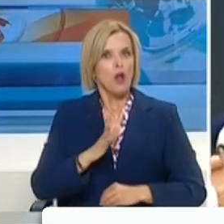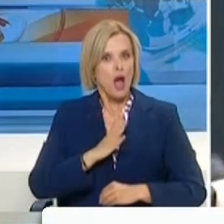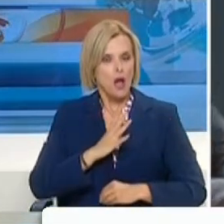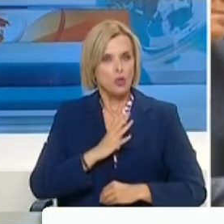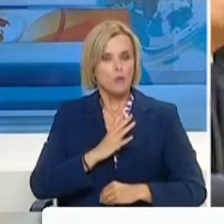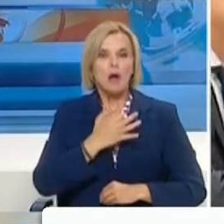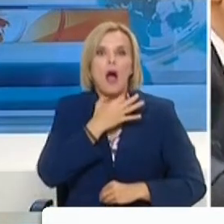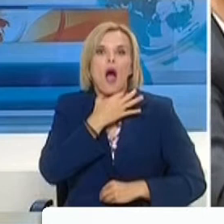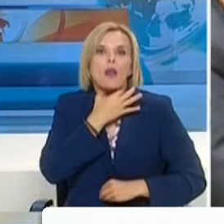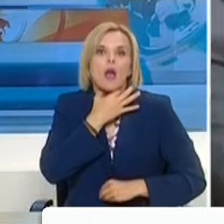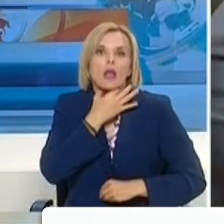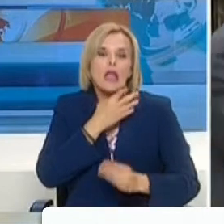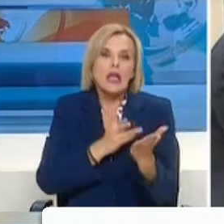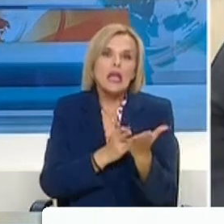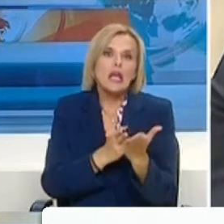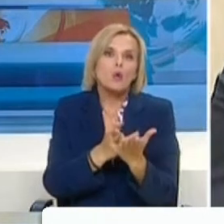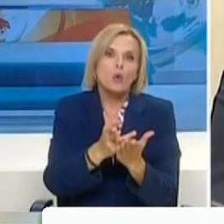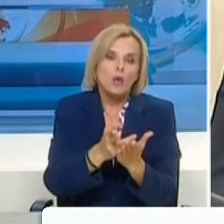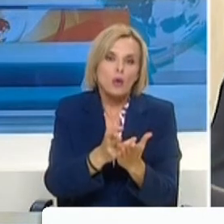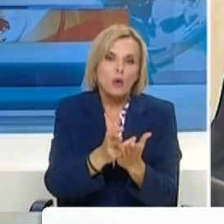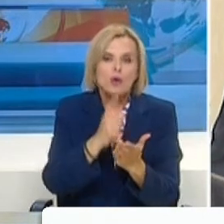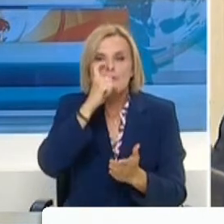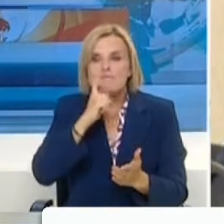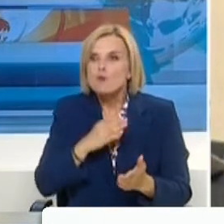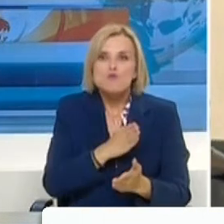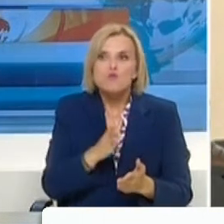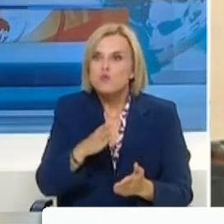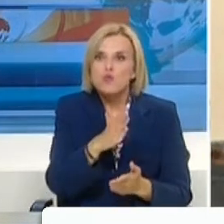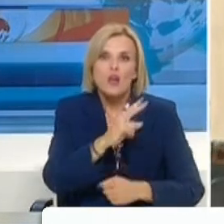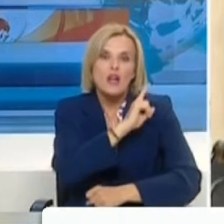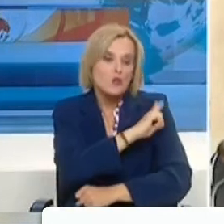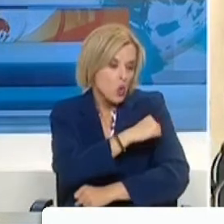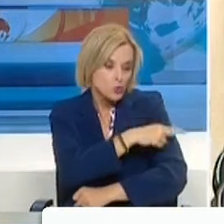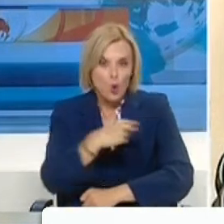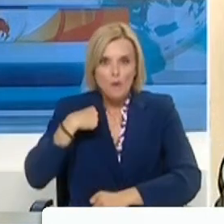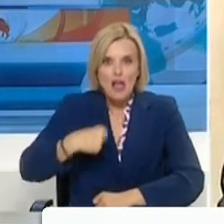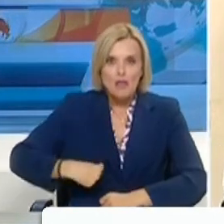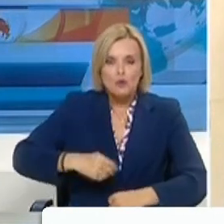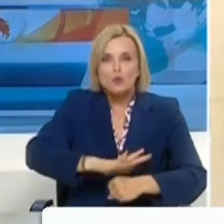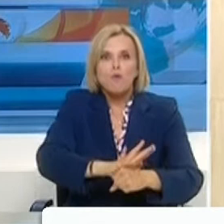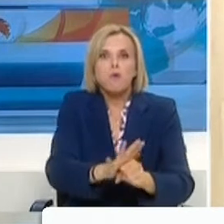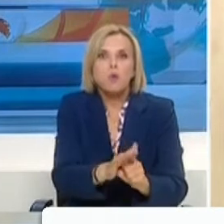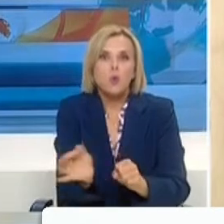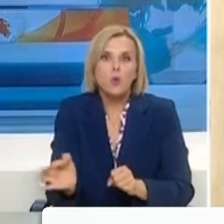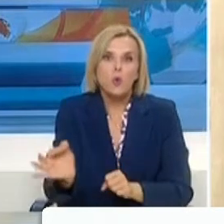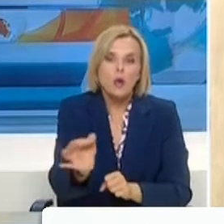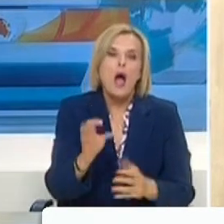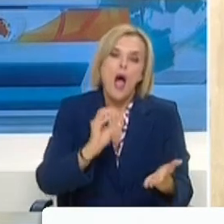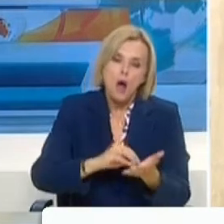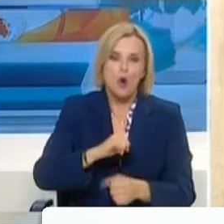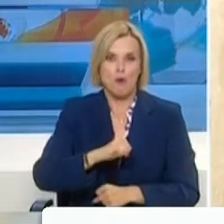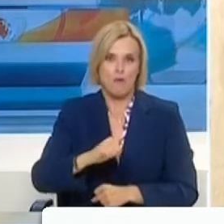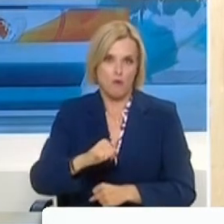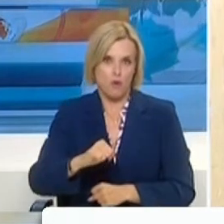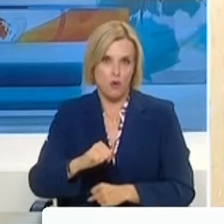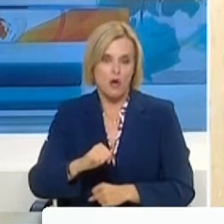στον ιδιωτικό τομέα εξαιτίας των μεγάλων ληστών αναμονής που έχουν δημιουργηθεί στα δημόσια νοσοκομεία λόγω πανδημίας. Οι άνθρωποι αυτοί που δεν έχουν